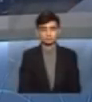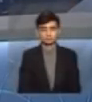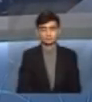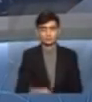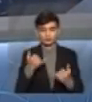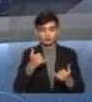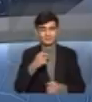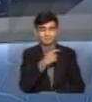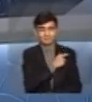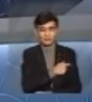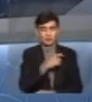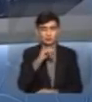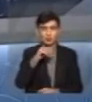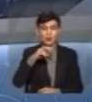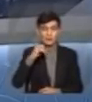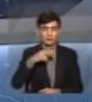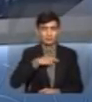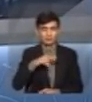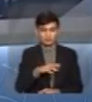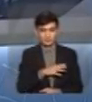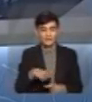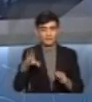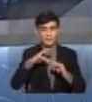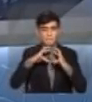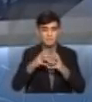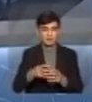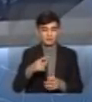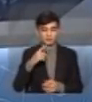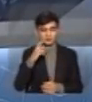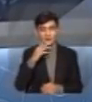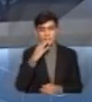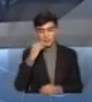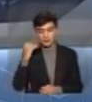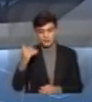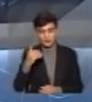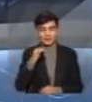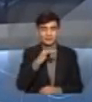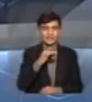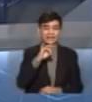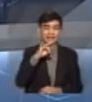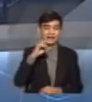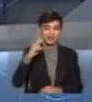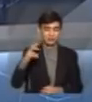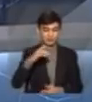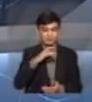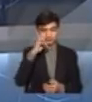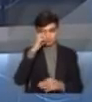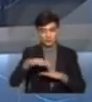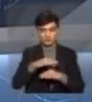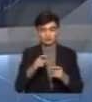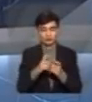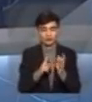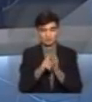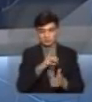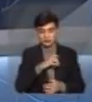Қазір генерал Сүлейменидің өлімінен соң бүкіл әлемнің назары Ақш пен Иран мемлекетінің арасындағы қақтығысқа ауған. Иран